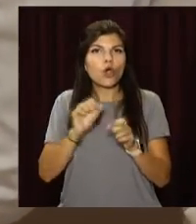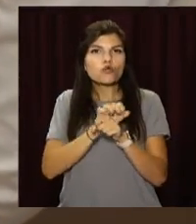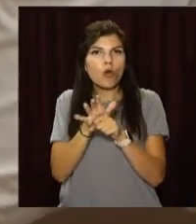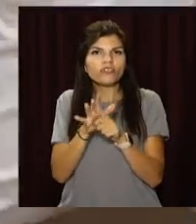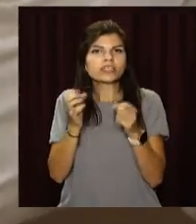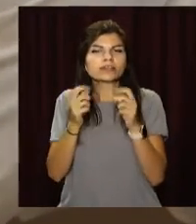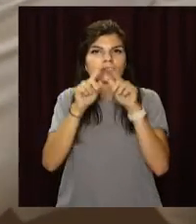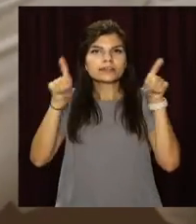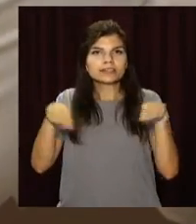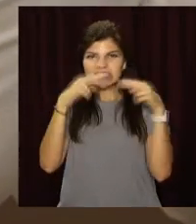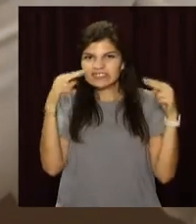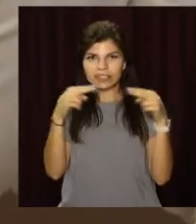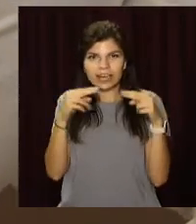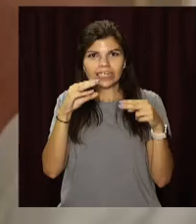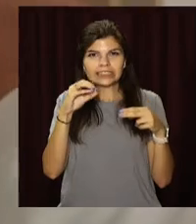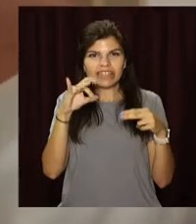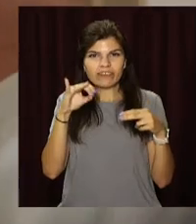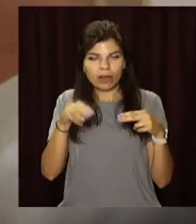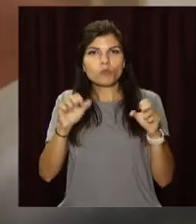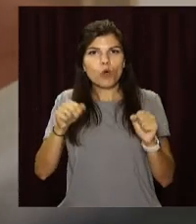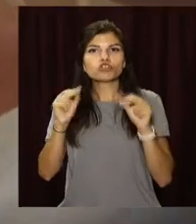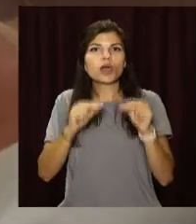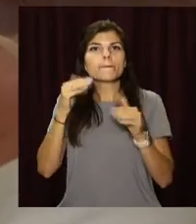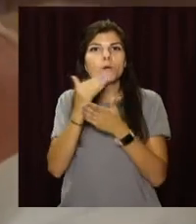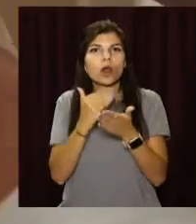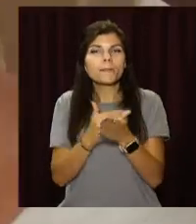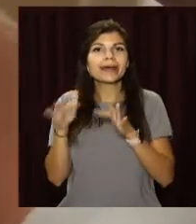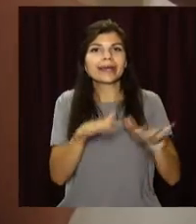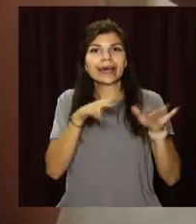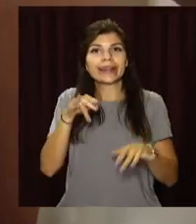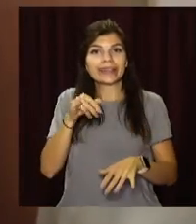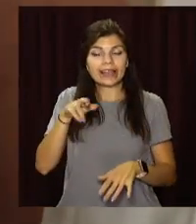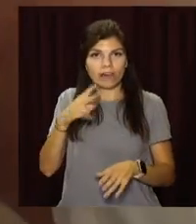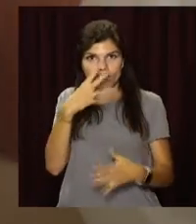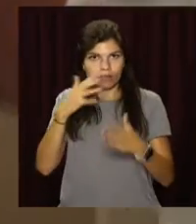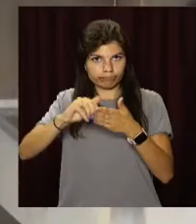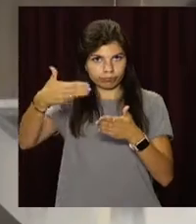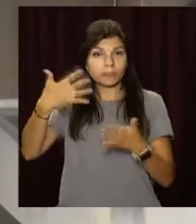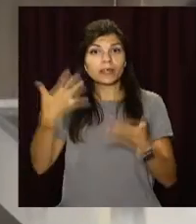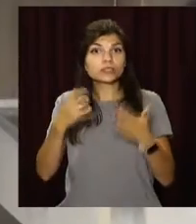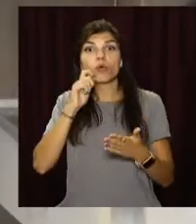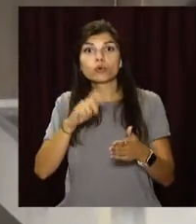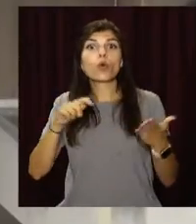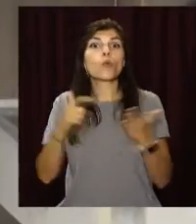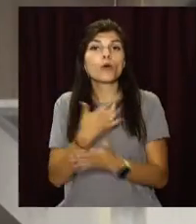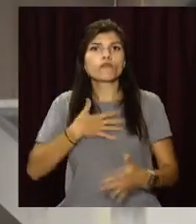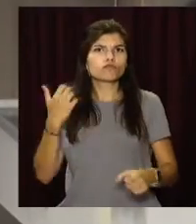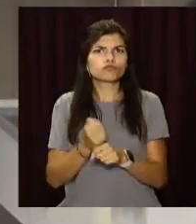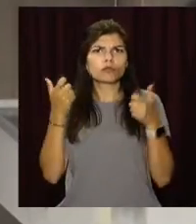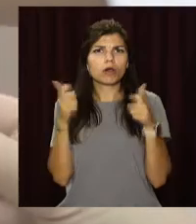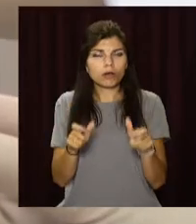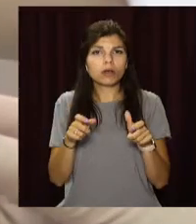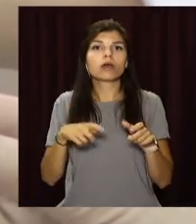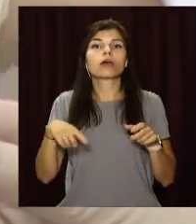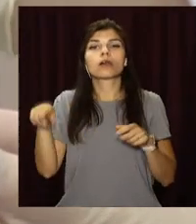можна буде згенерувати через застосунок Дія. Він підтверджуватиме факт вакцинації. Якщо в країні знов запровадять жорсткі